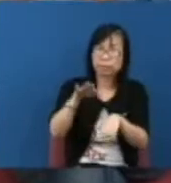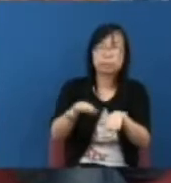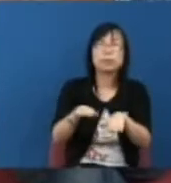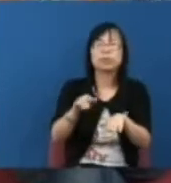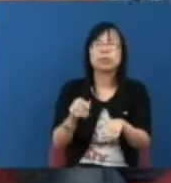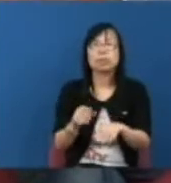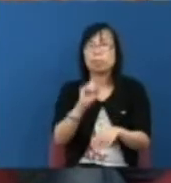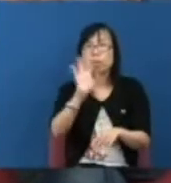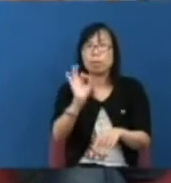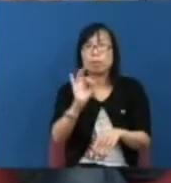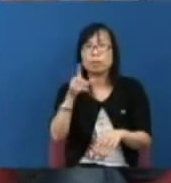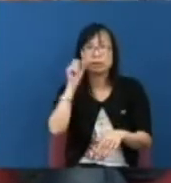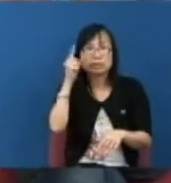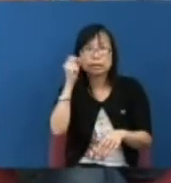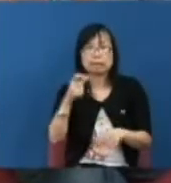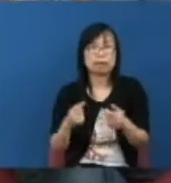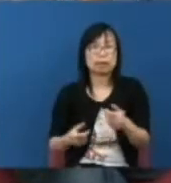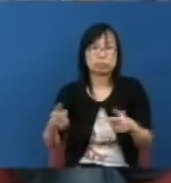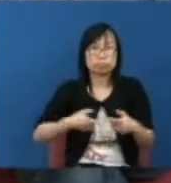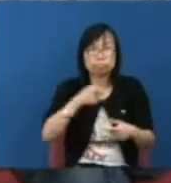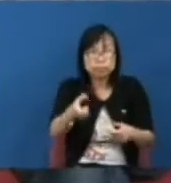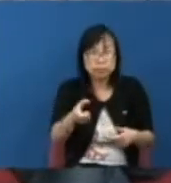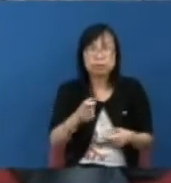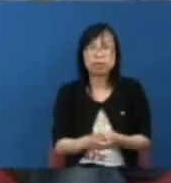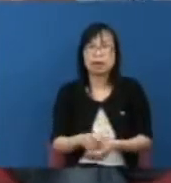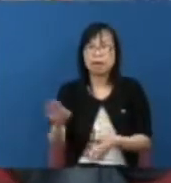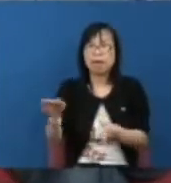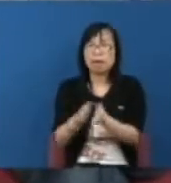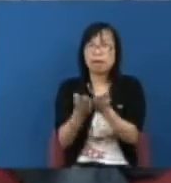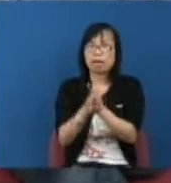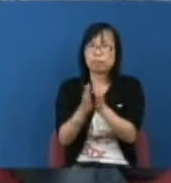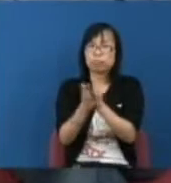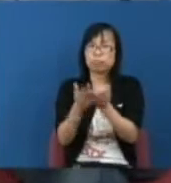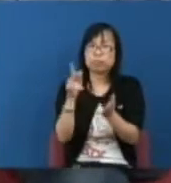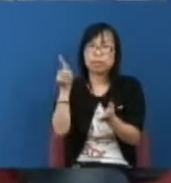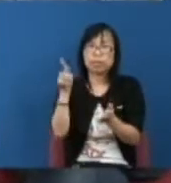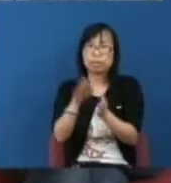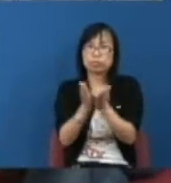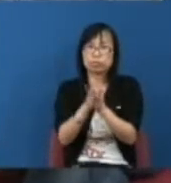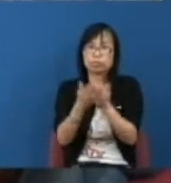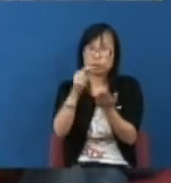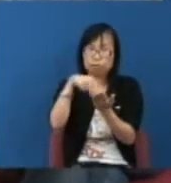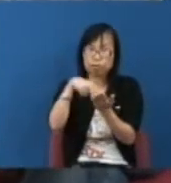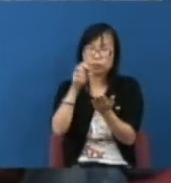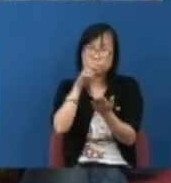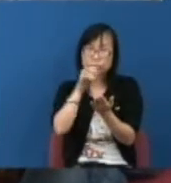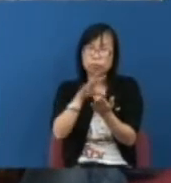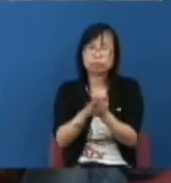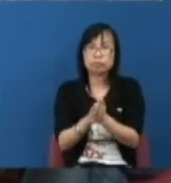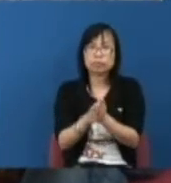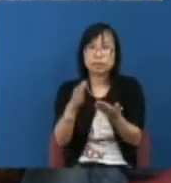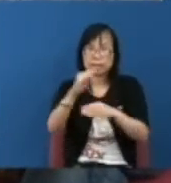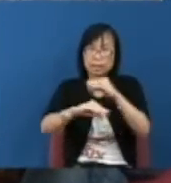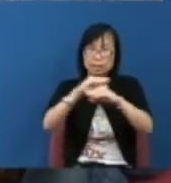佢突然間即刻可以資助到我哋。 嗰本書仔咧，頭先啊， 都冇提過嘅呢啲嘢。 你嗰本書仔講即係譬如喺個建